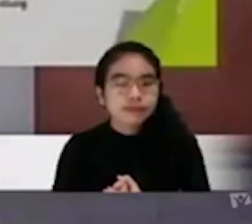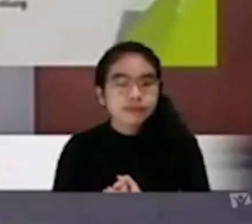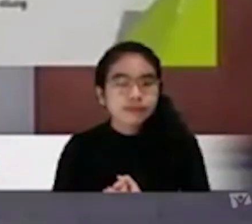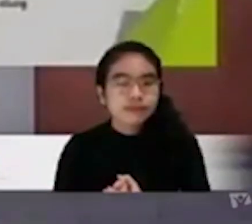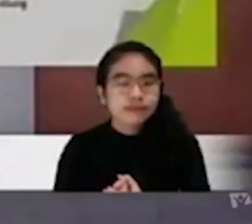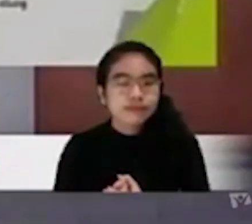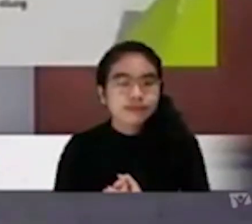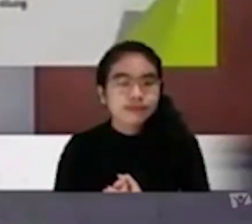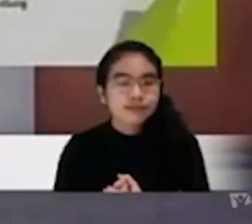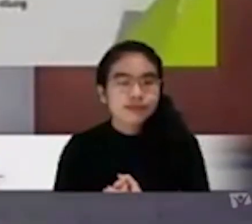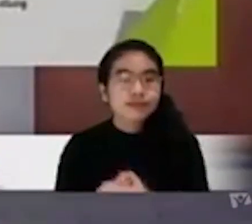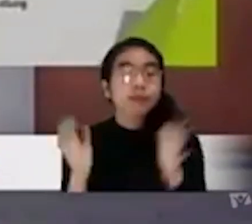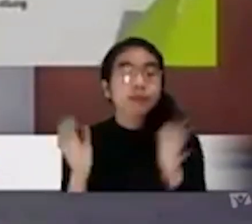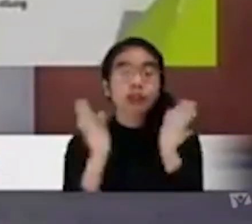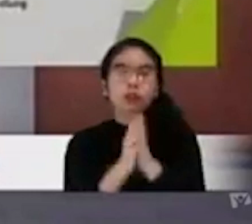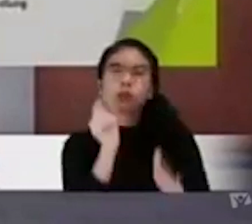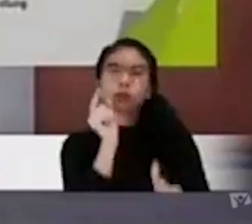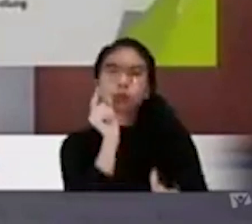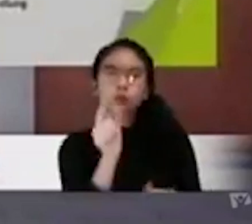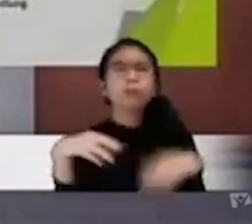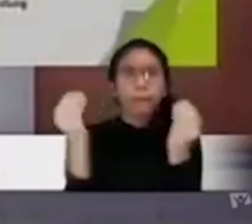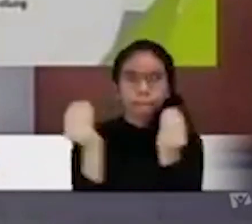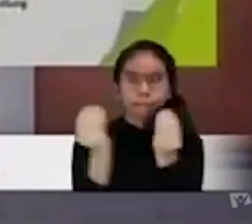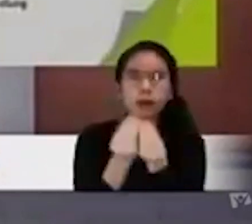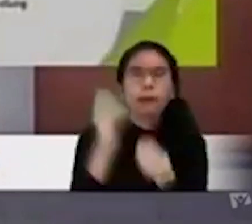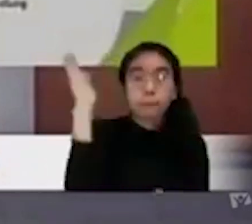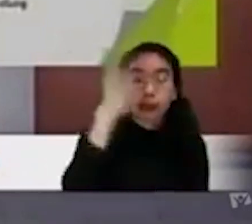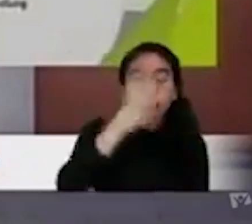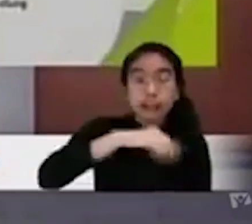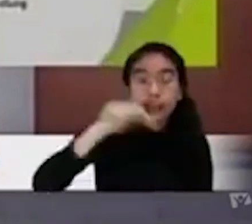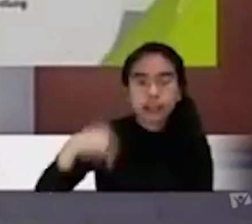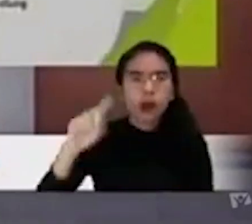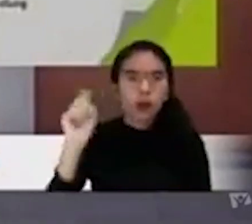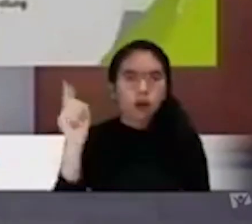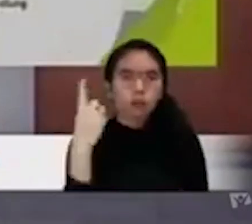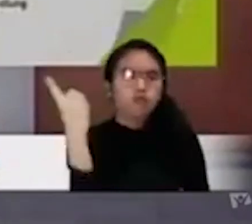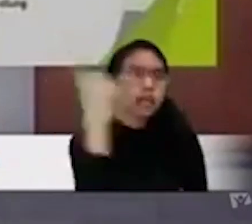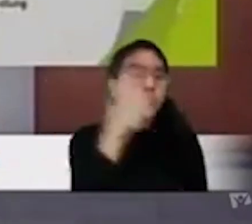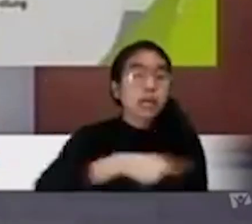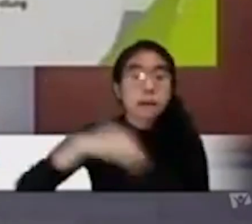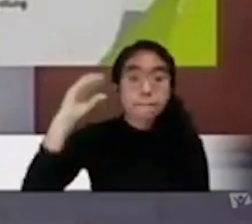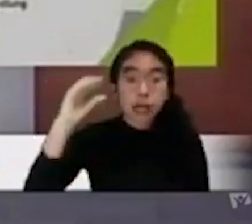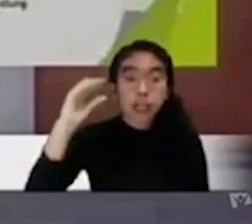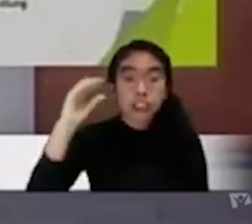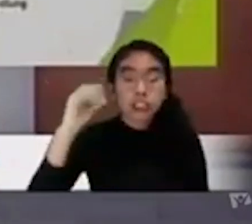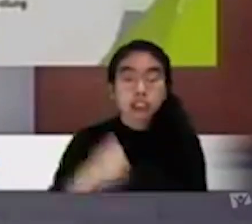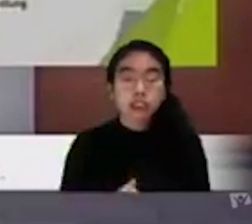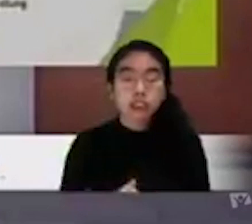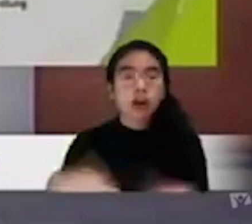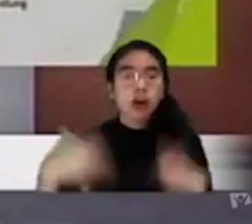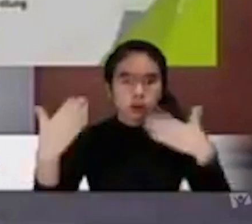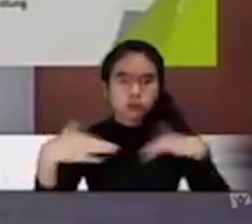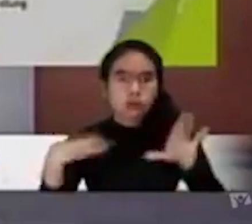Dan untuk beberapa hari ini, mulai dari tadi pagi, sudah diadakan acara